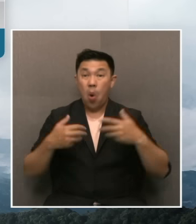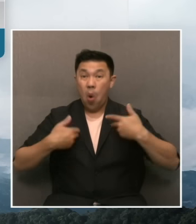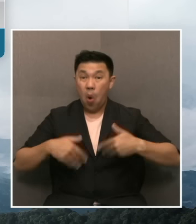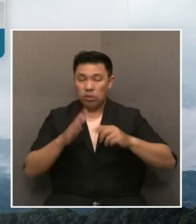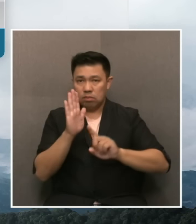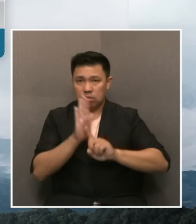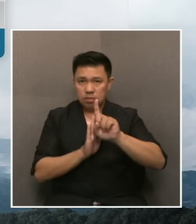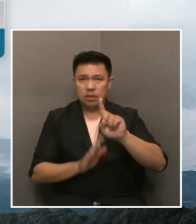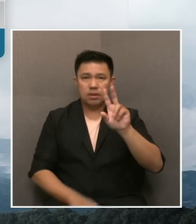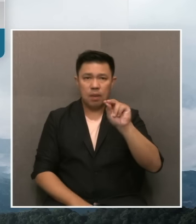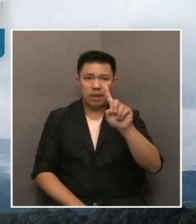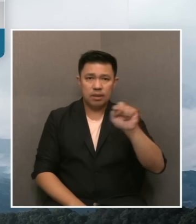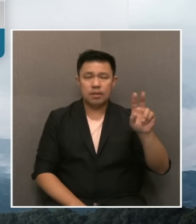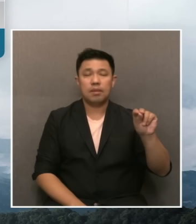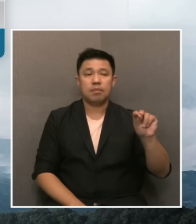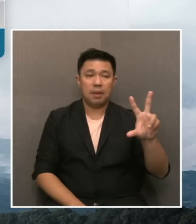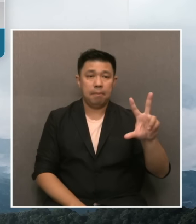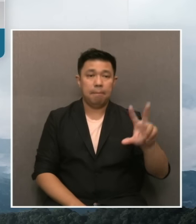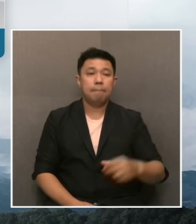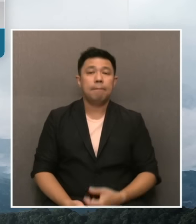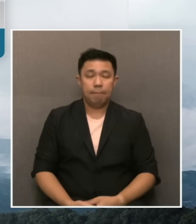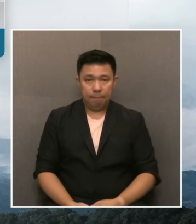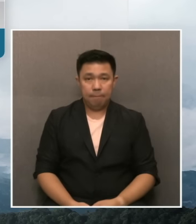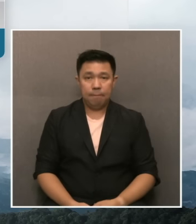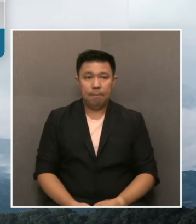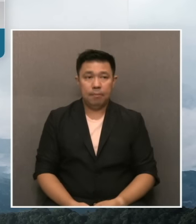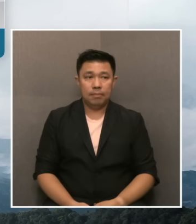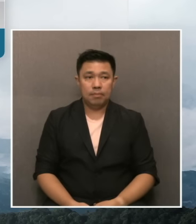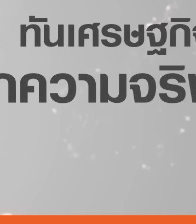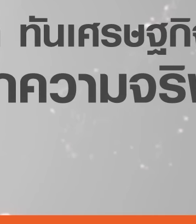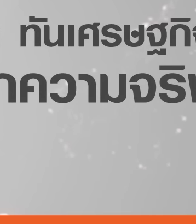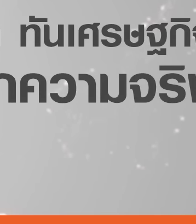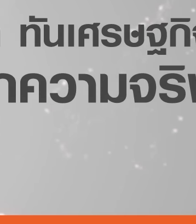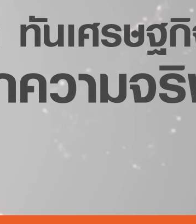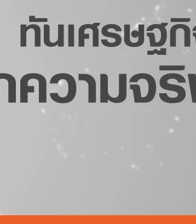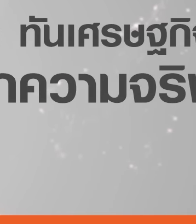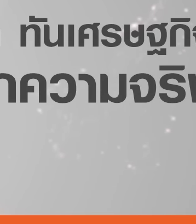31 ถึง 33 องศา Celsius ครับ